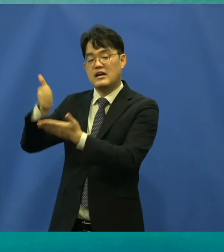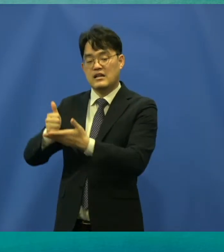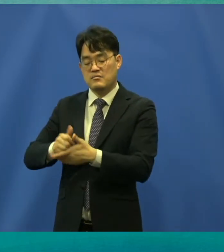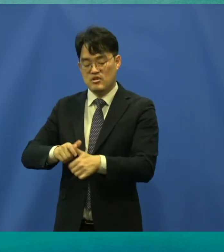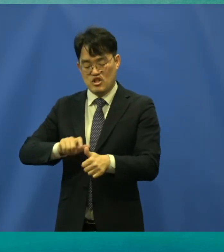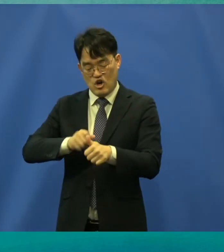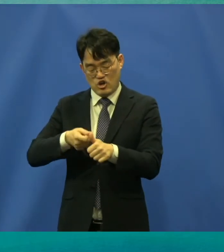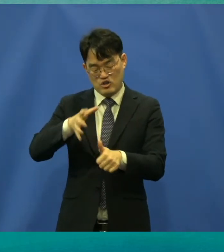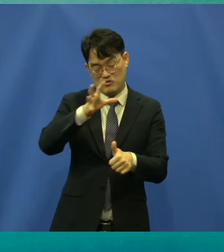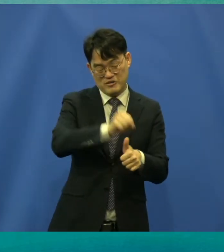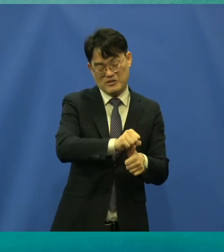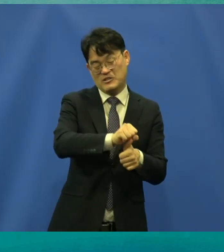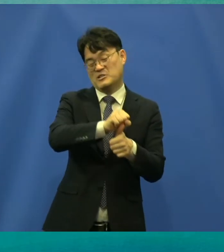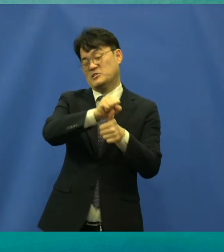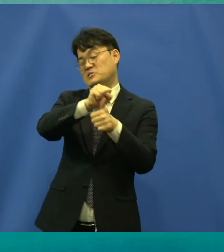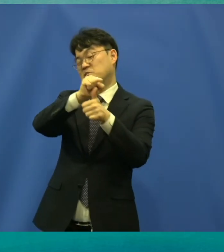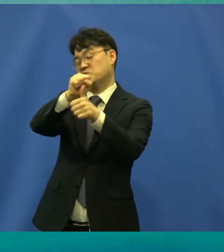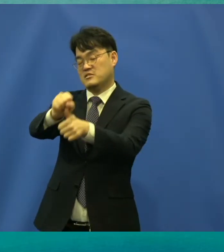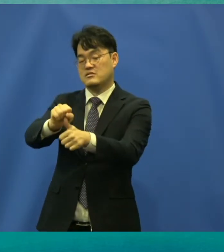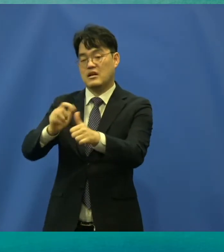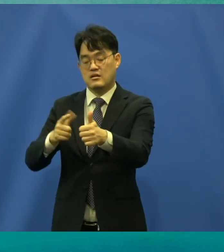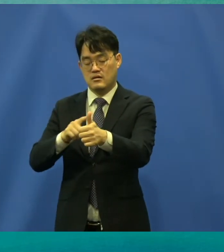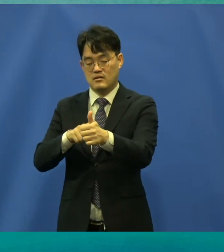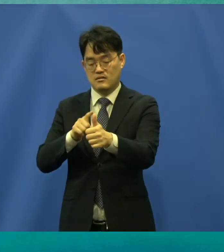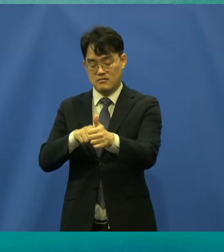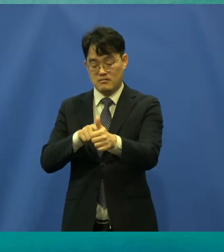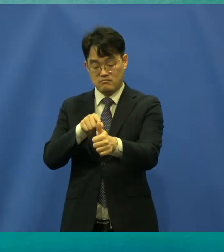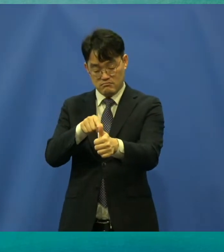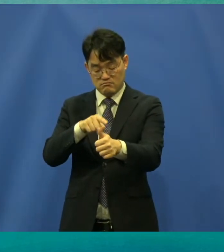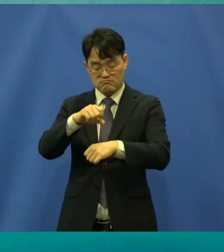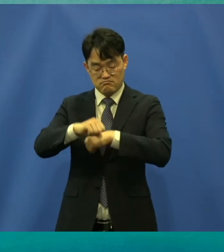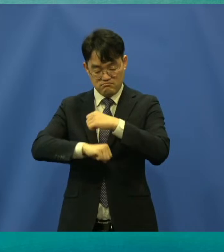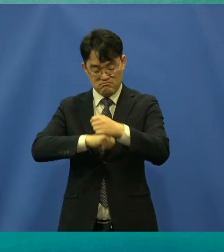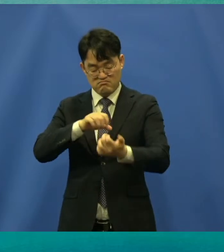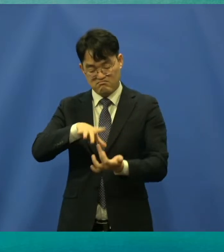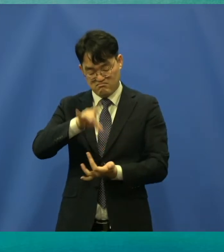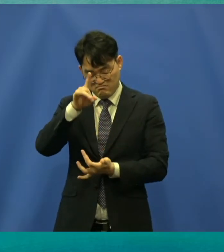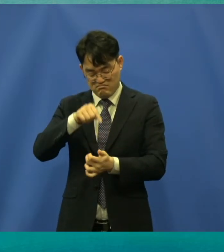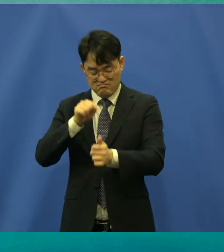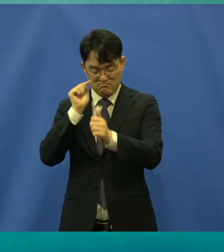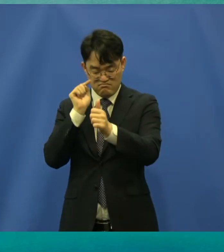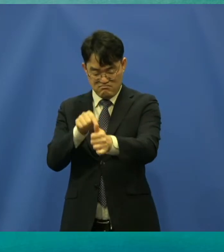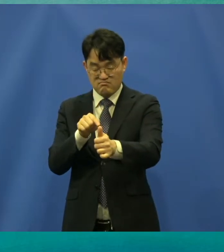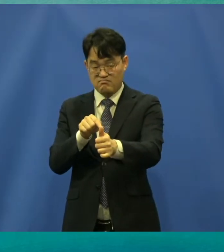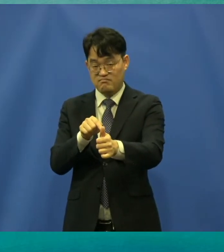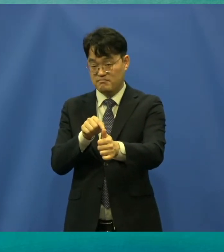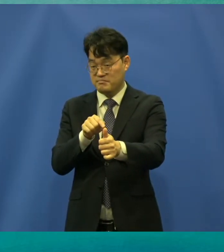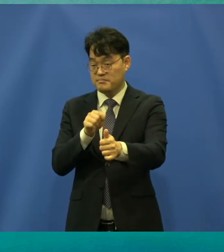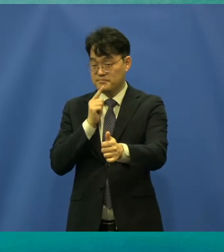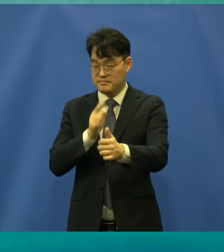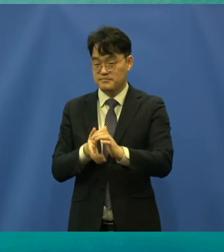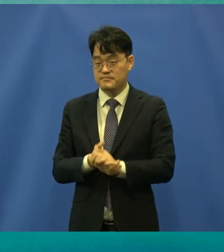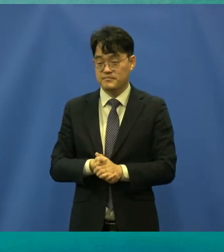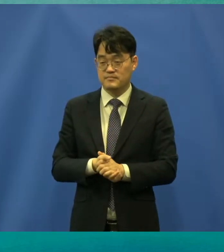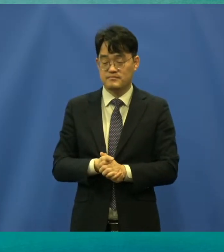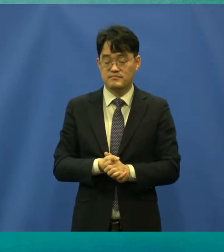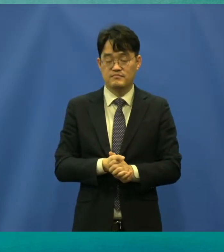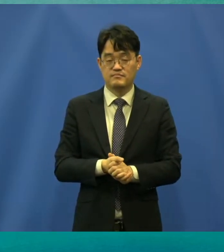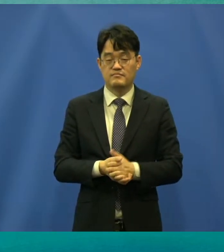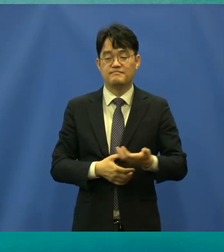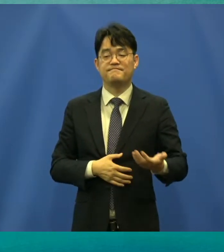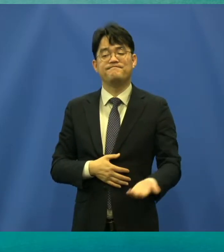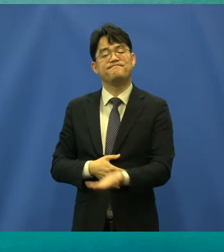선택은 요나에게 있어요. 하나님은 언제나 인격적인 분이십니다. 오늘 우리도 마찬가지입니다.